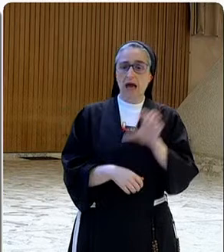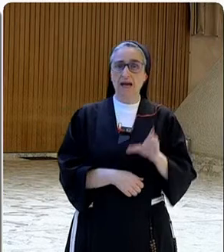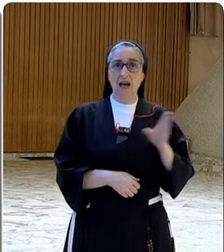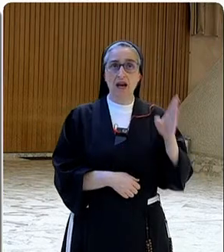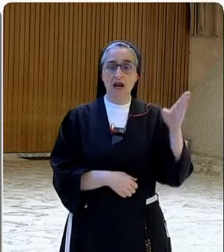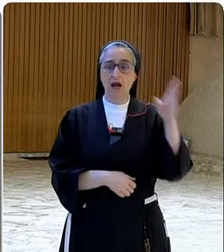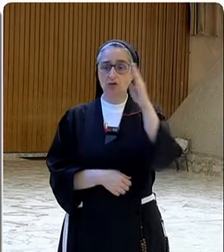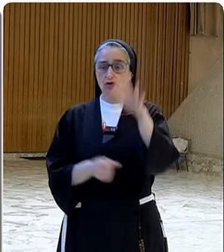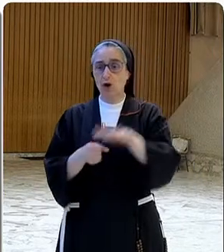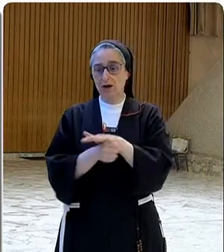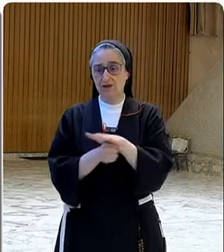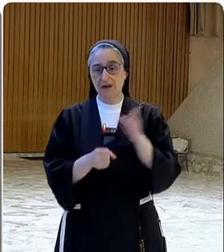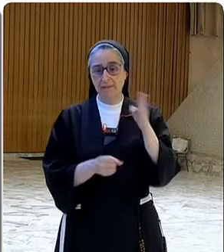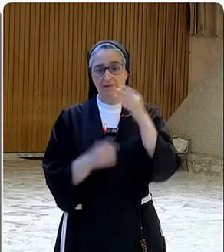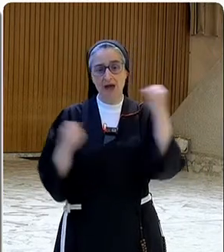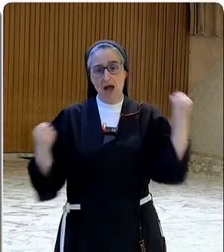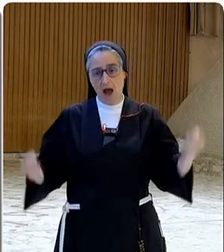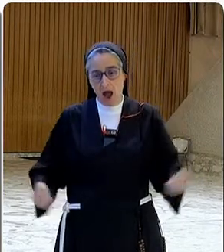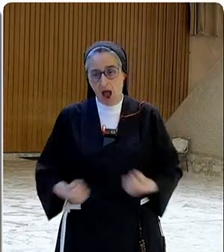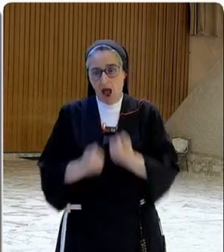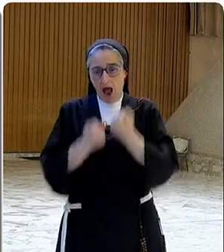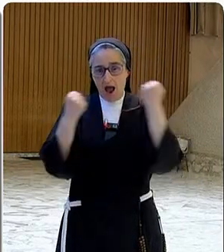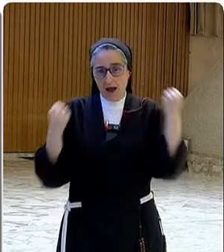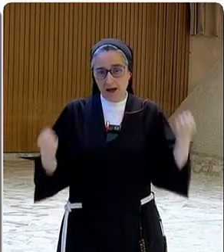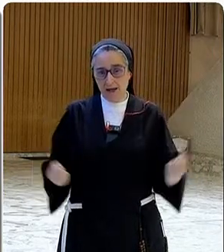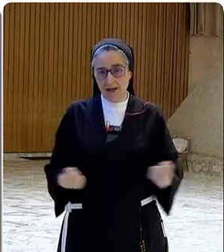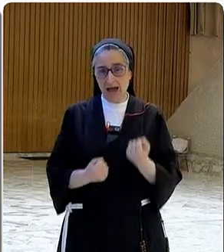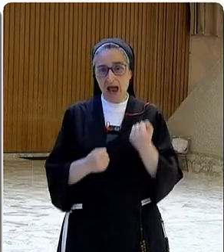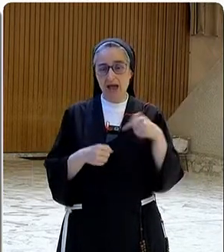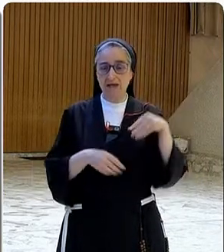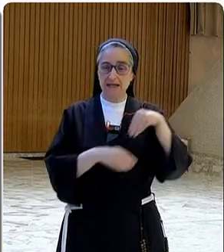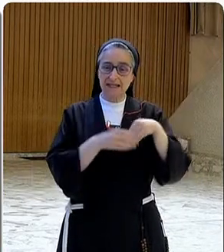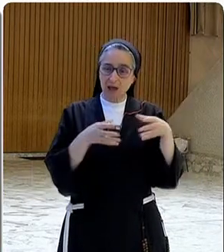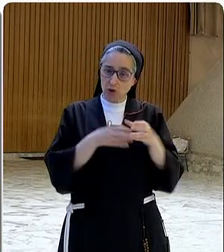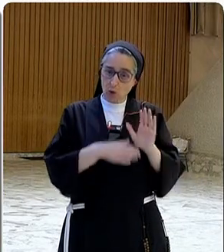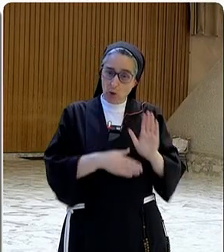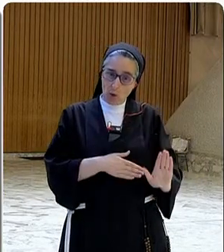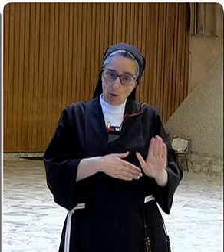e delle famiglie da tanti anni nella propria comunità,